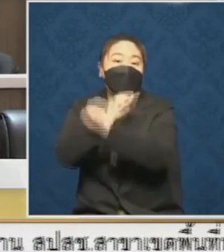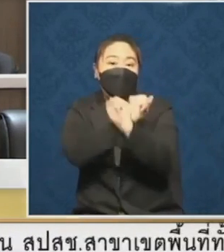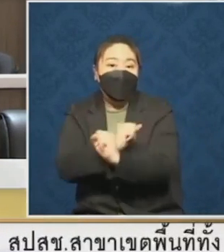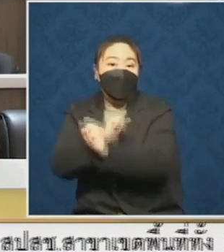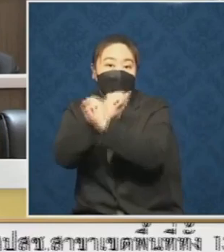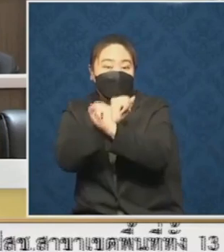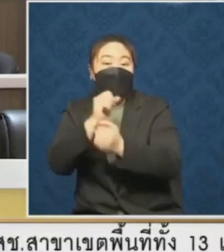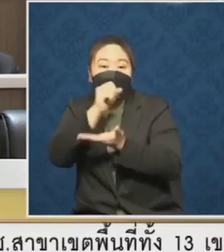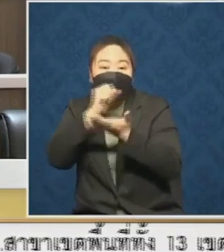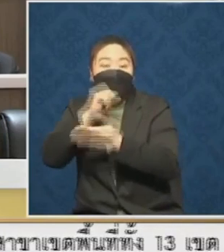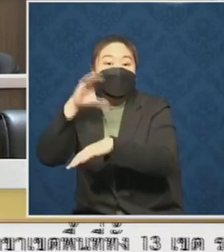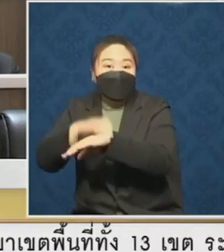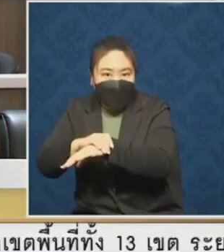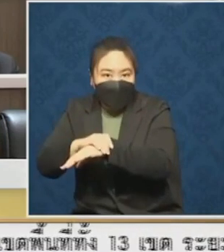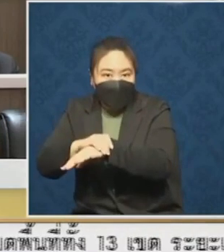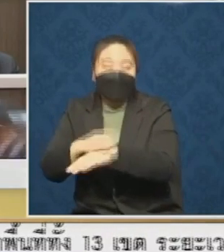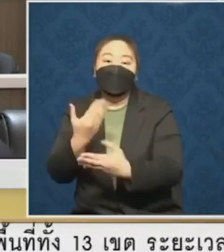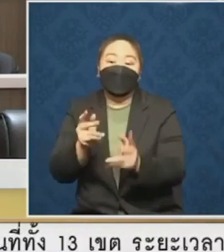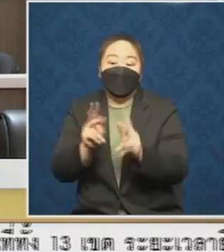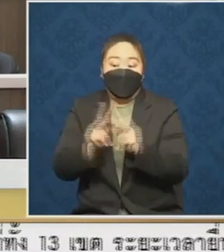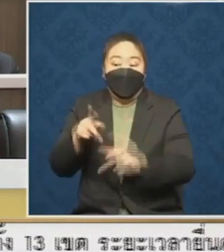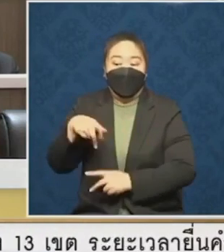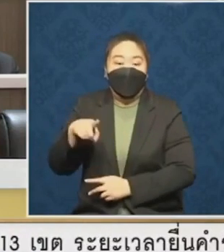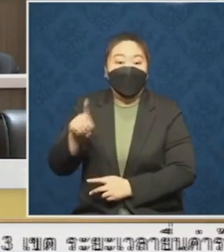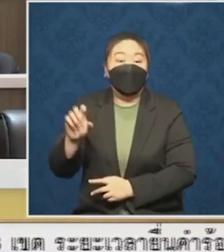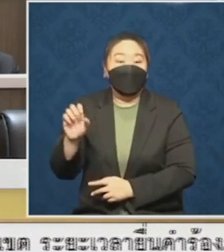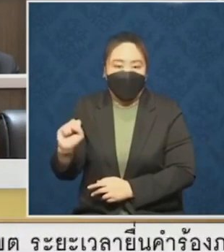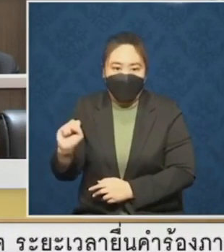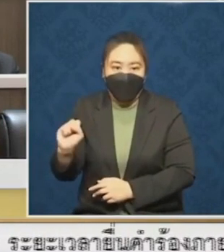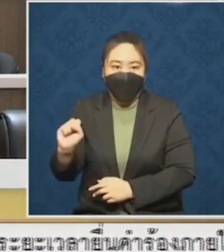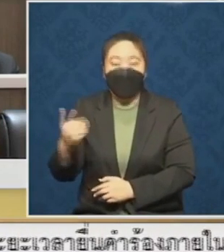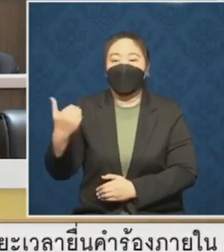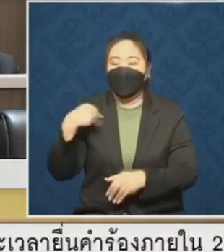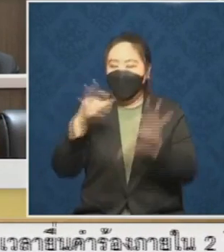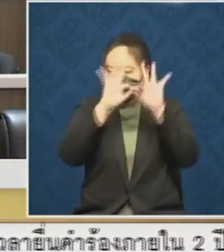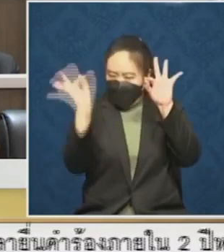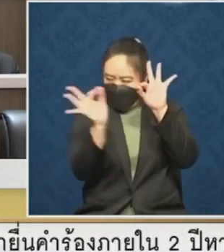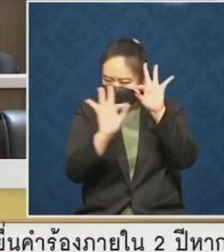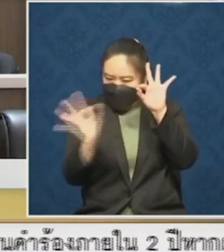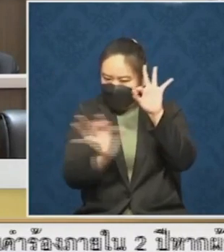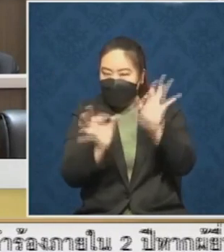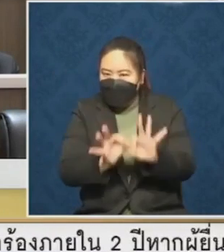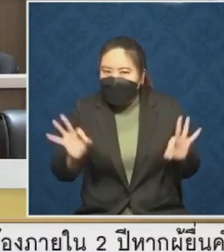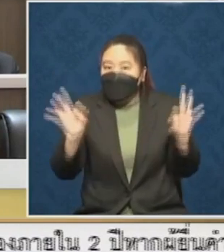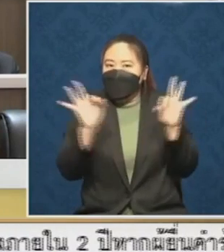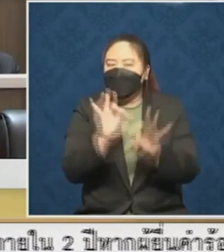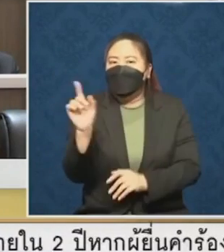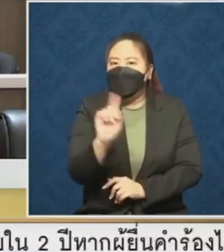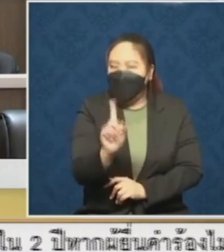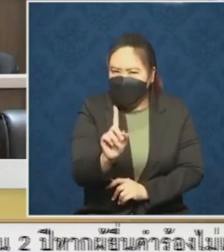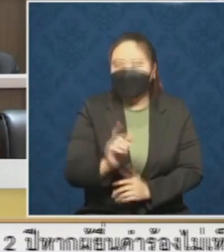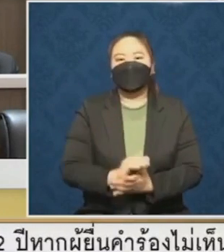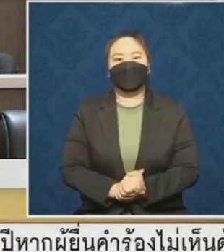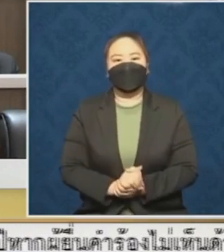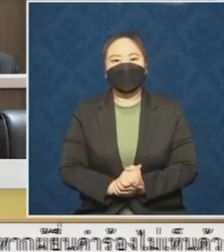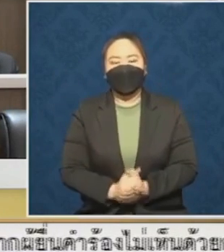าเศพติดหรือคณะกรรมการป่อปอสอโดยมีสาระสำคัญคือไม่มีกำหนดให